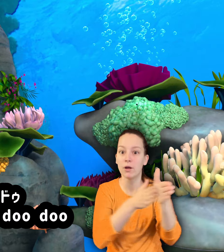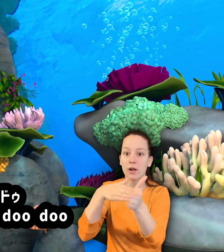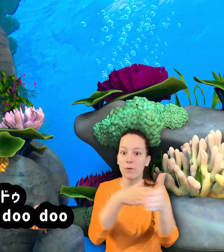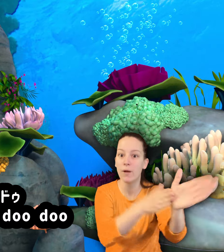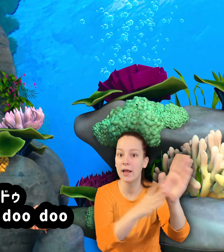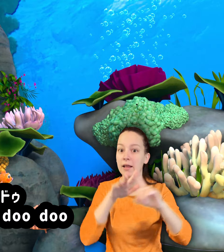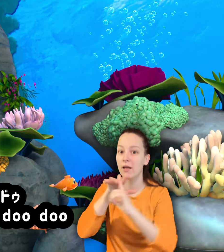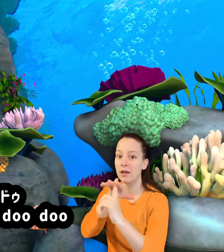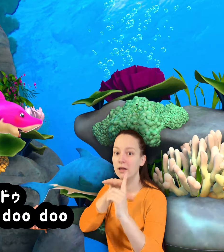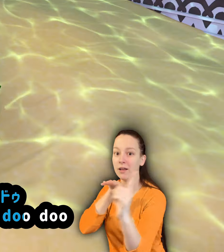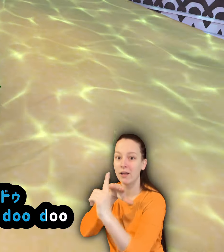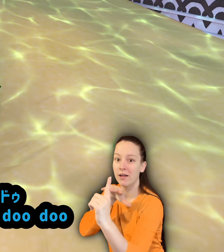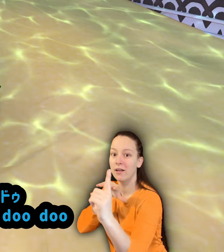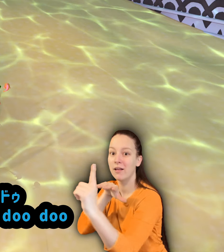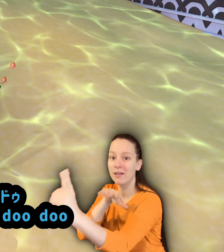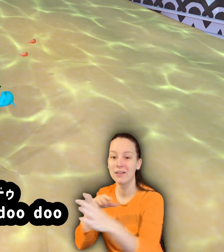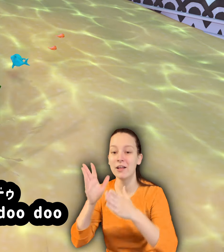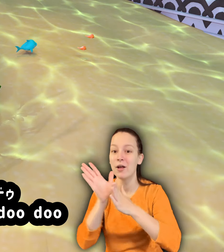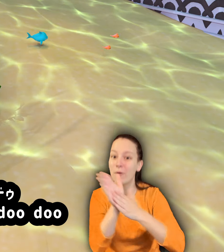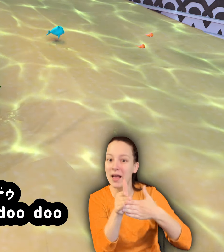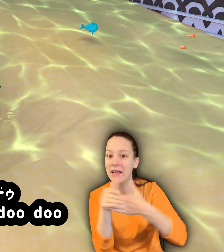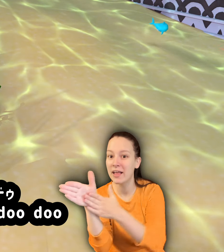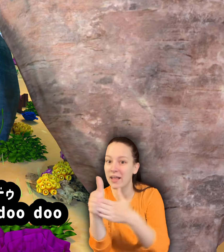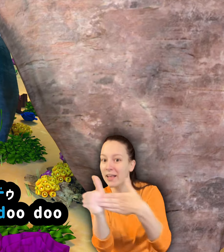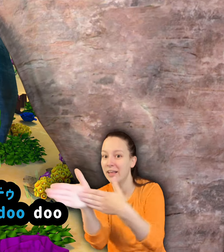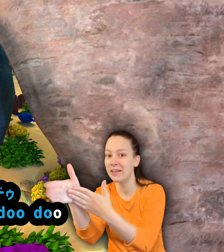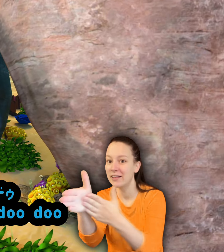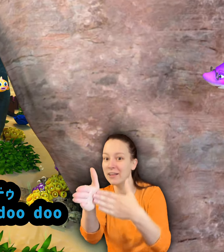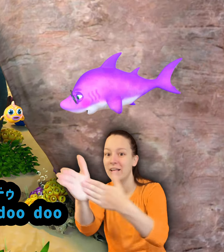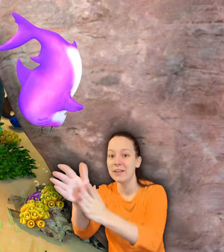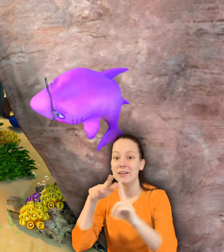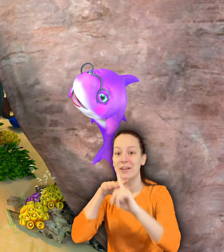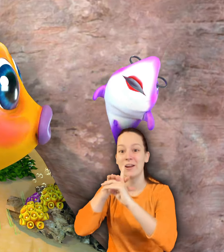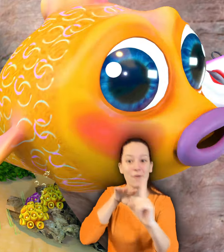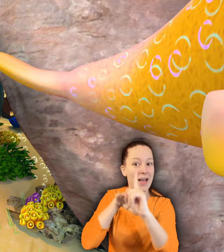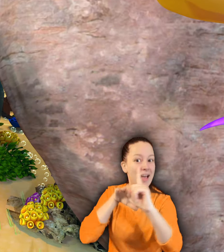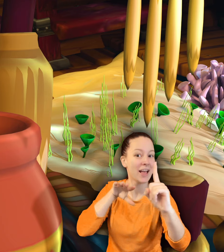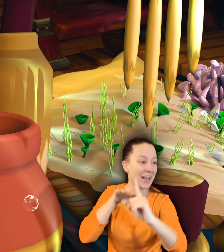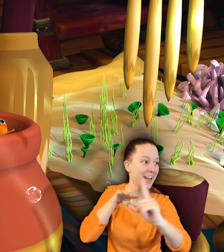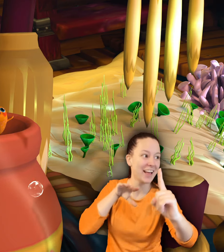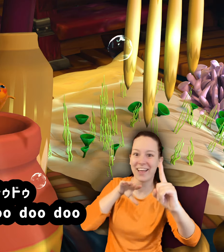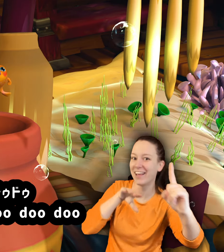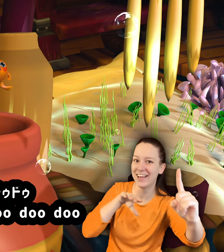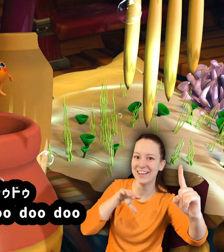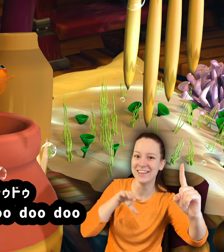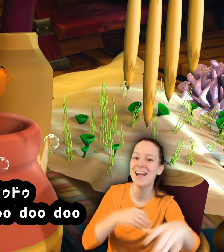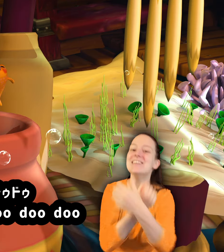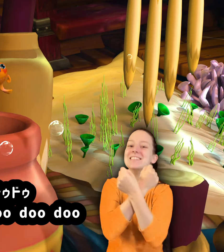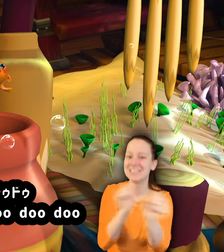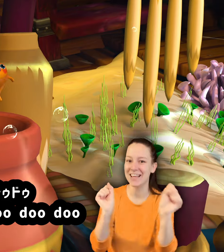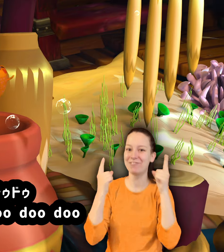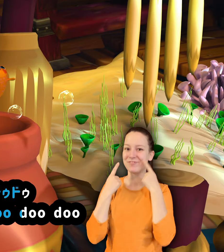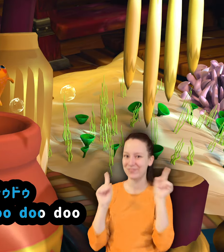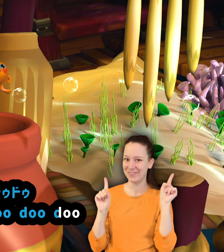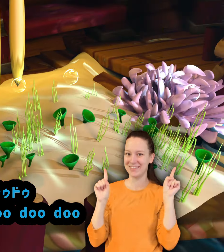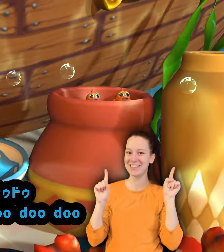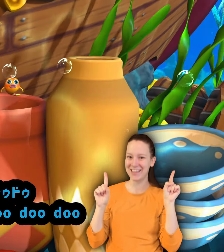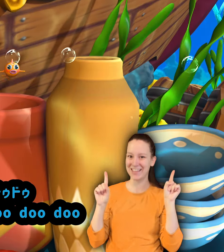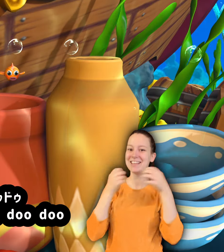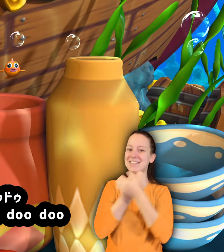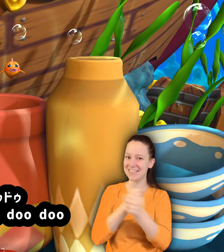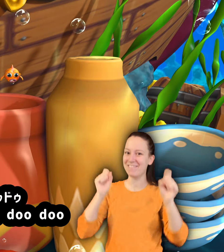逃げろ逃げろ逃げろ逃げろもう